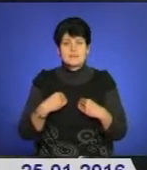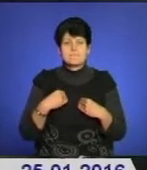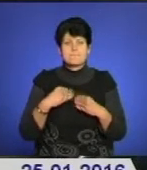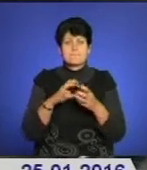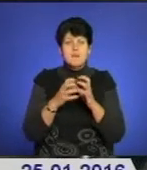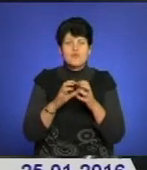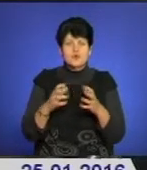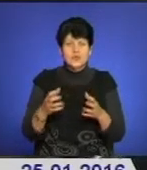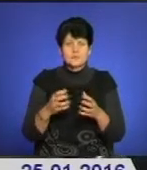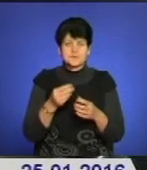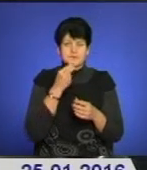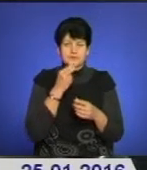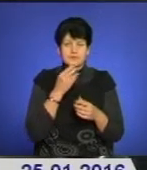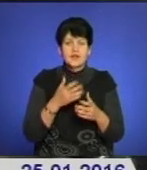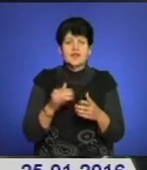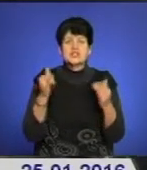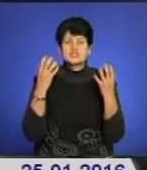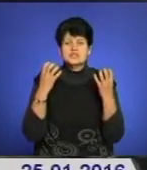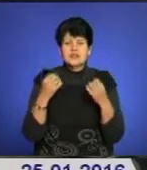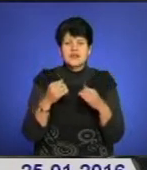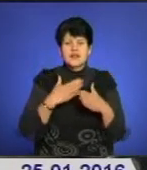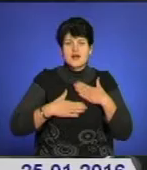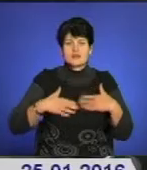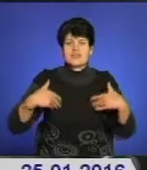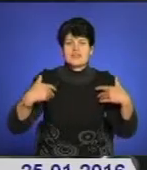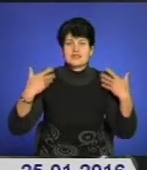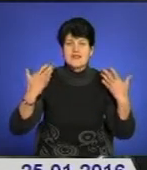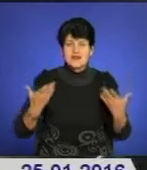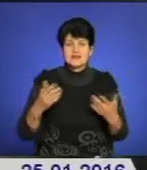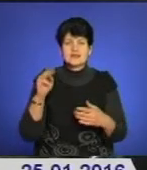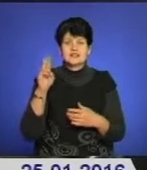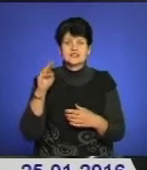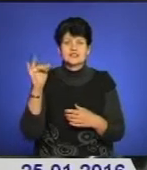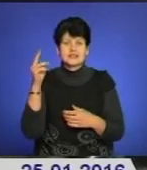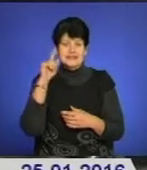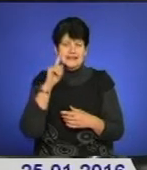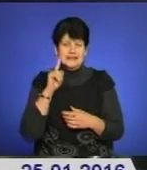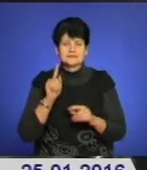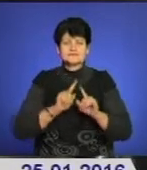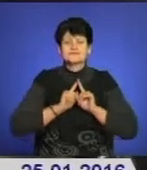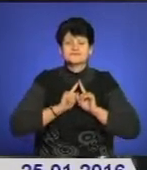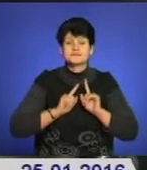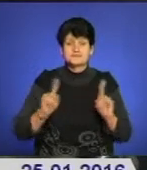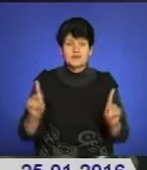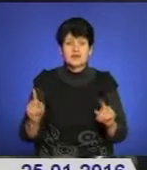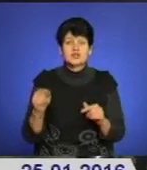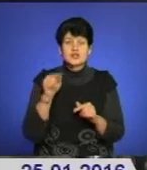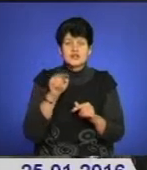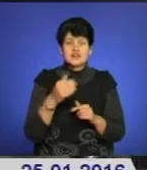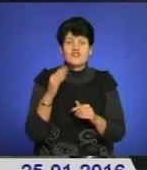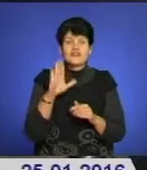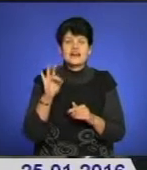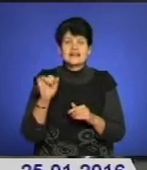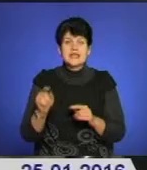пампухи, ну, і ще дуже радо вітали. Жида кажуть особливо, що ваш вертеп